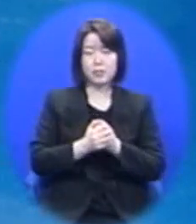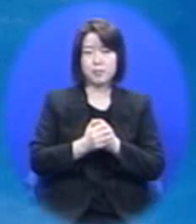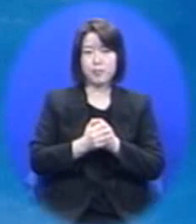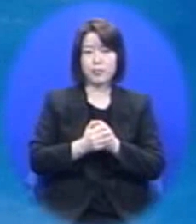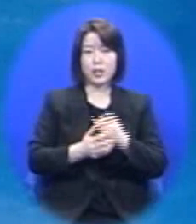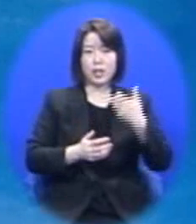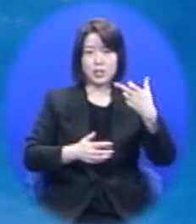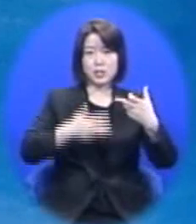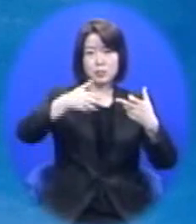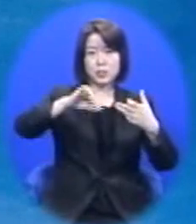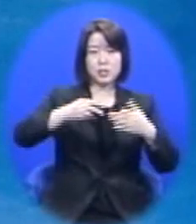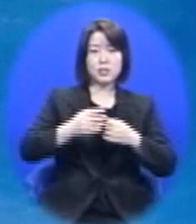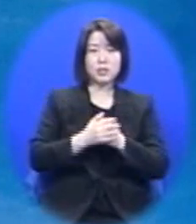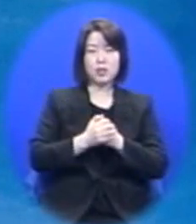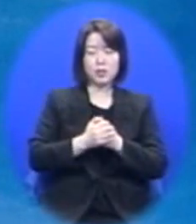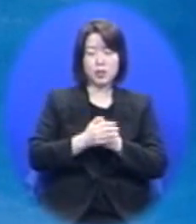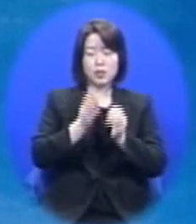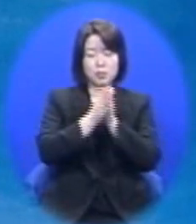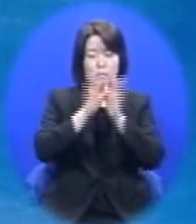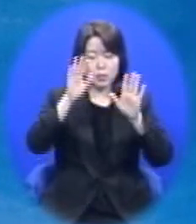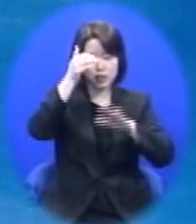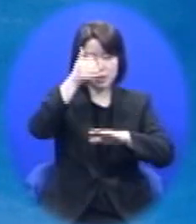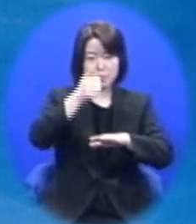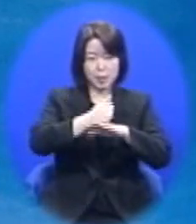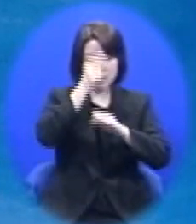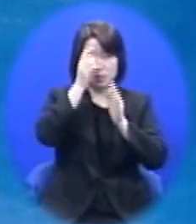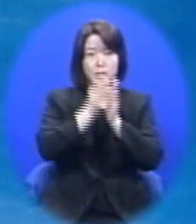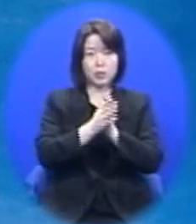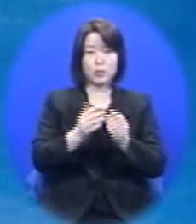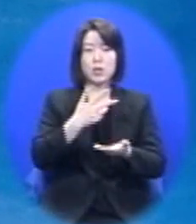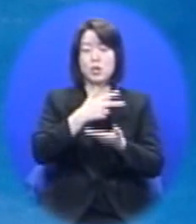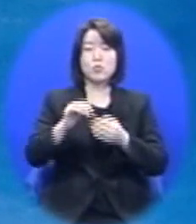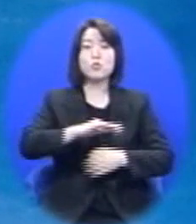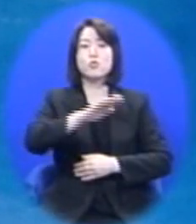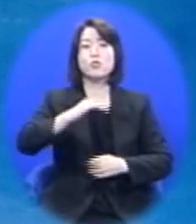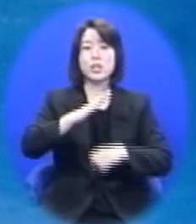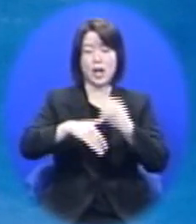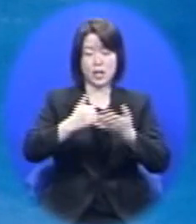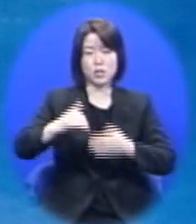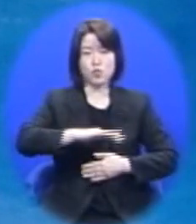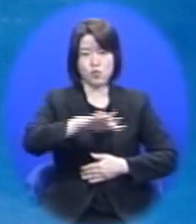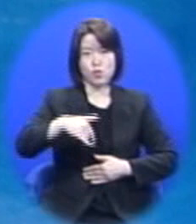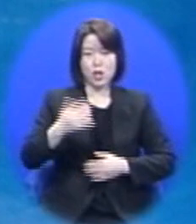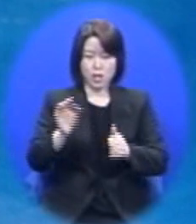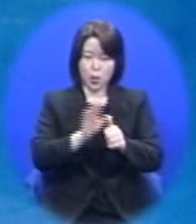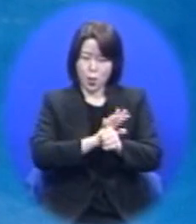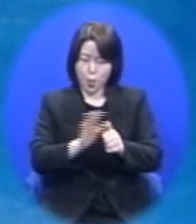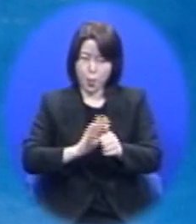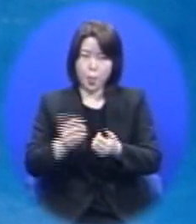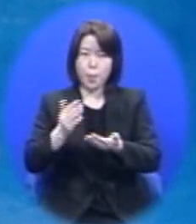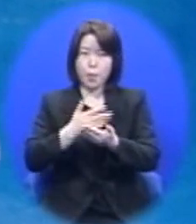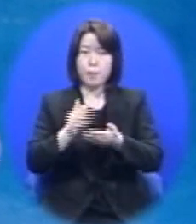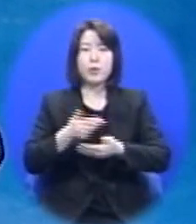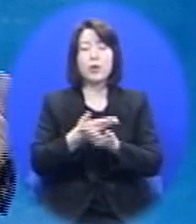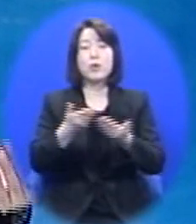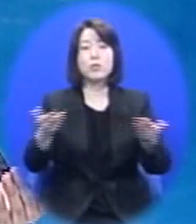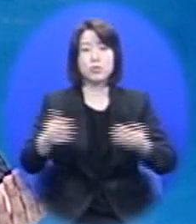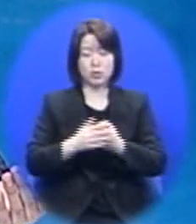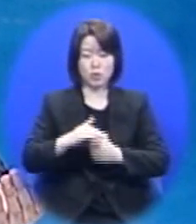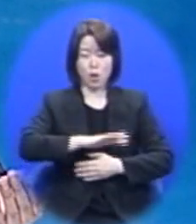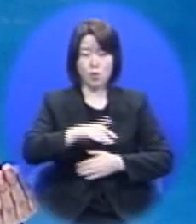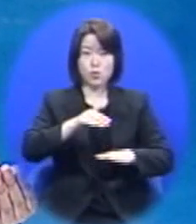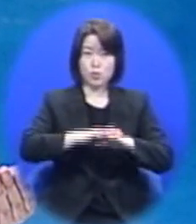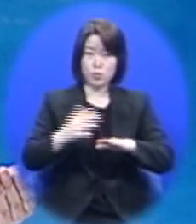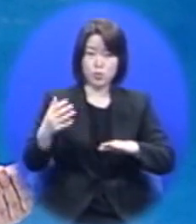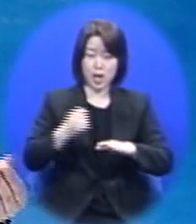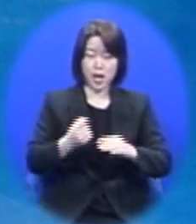모세가 마지막에 이렇게 기도합니다. 주 우리 하나님, 우리에게 은총을 베푸셔서 우리 손으로 하는 일이 견실하게